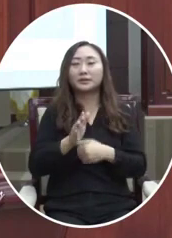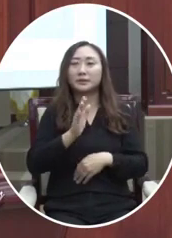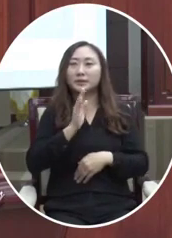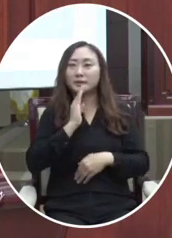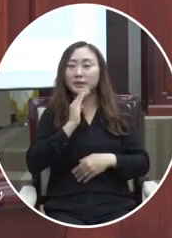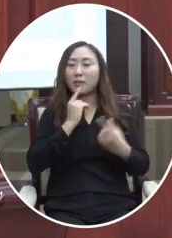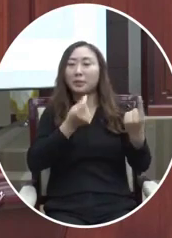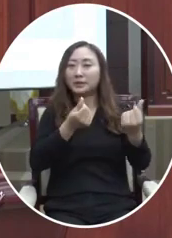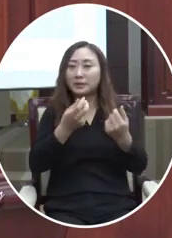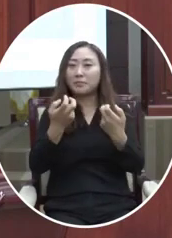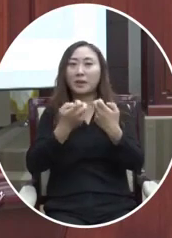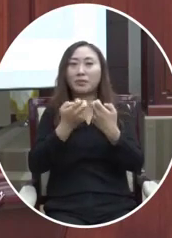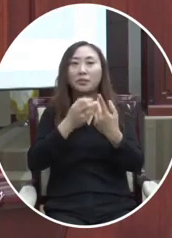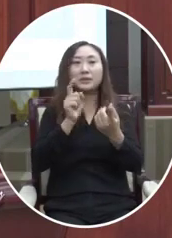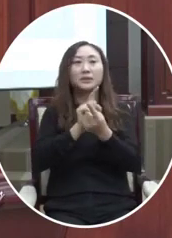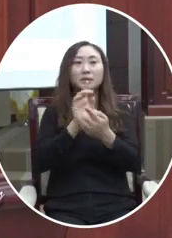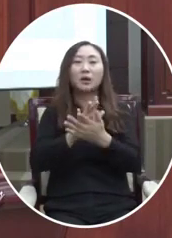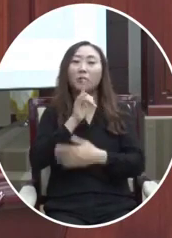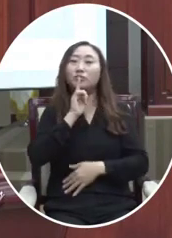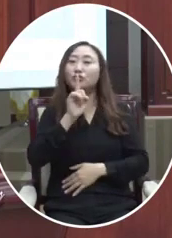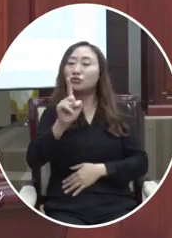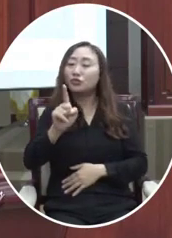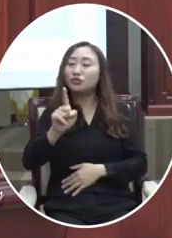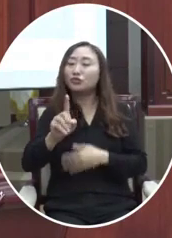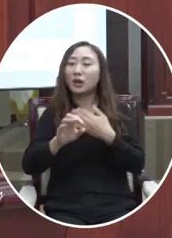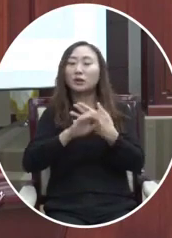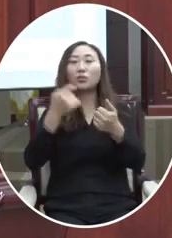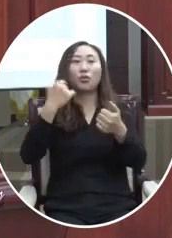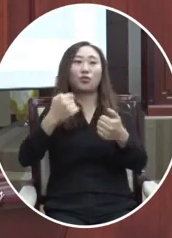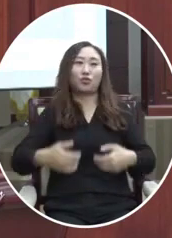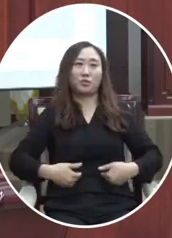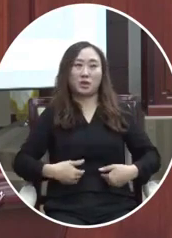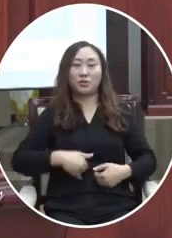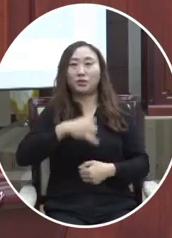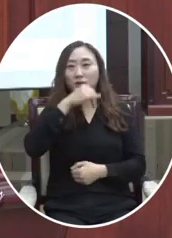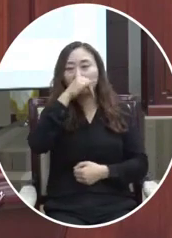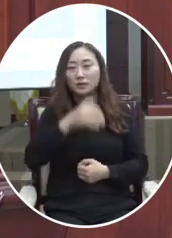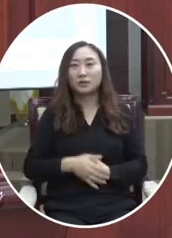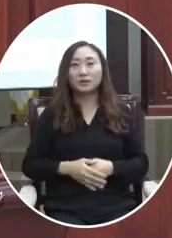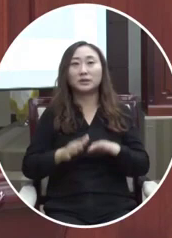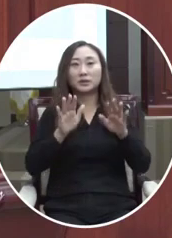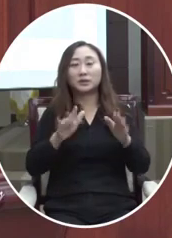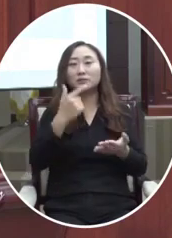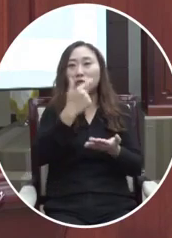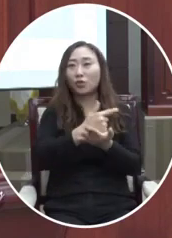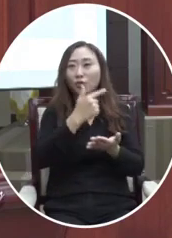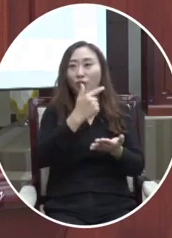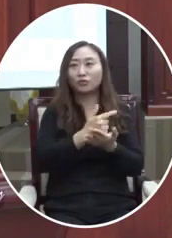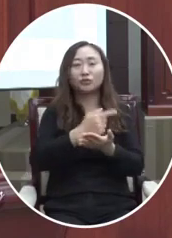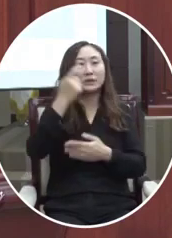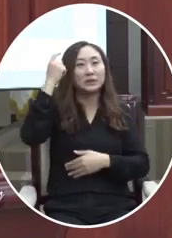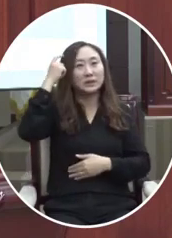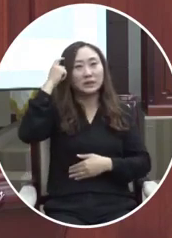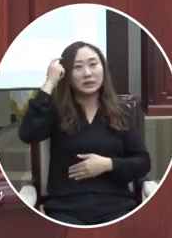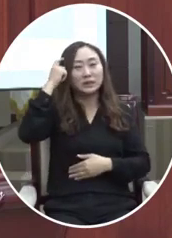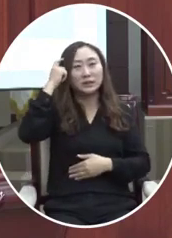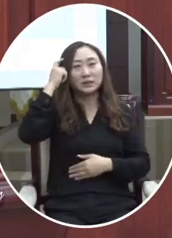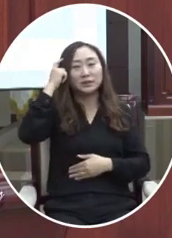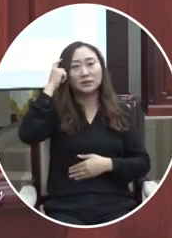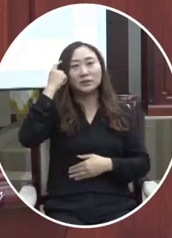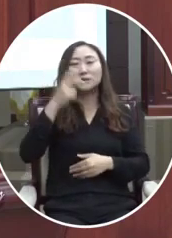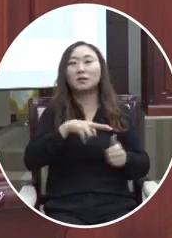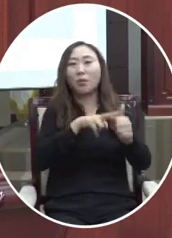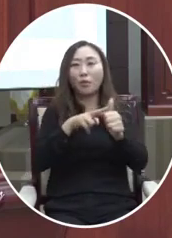실제와 유사한 키오스크로 직접 주문해보는 교육이 필요합니다. 현재 서울특별시 노원구 지능정보화